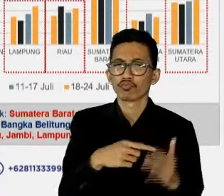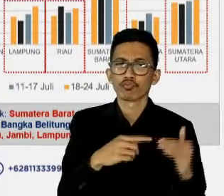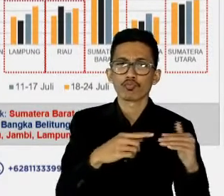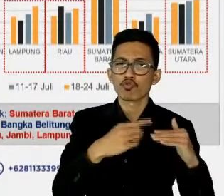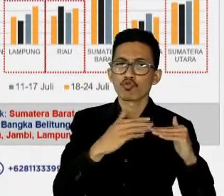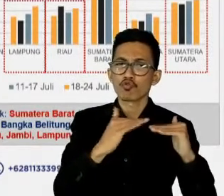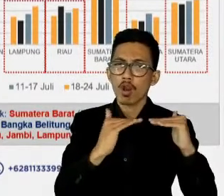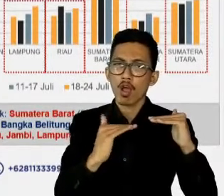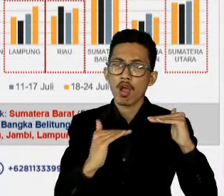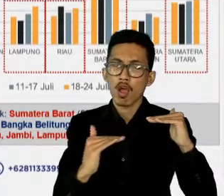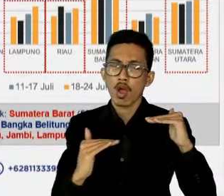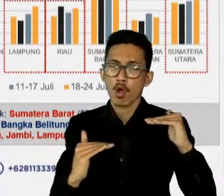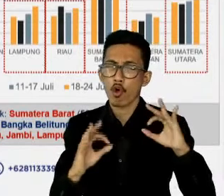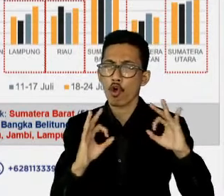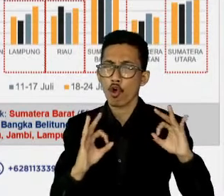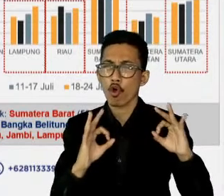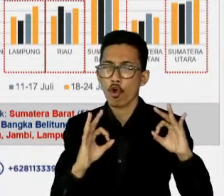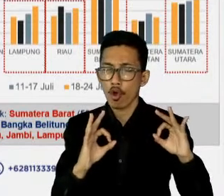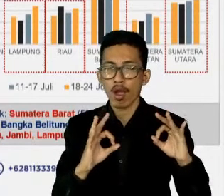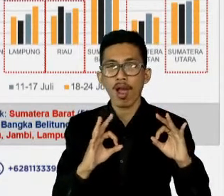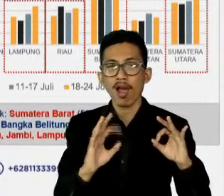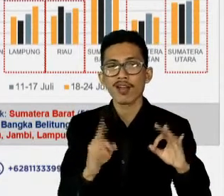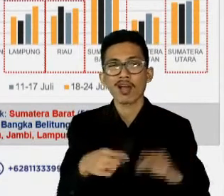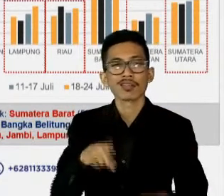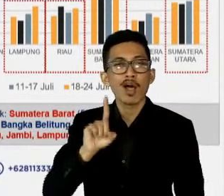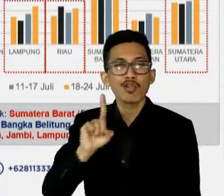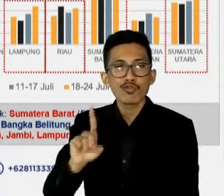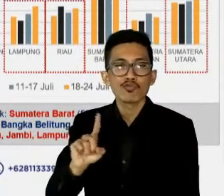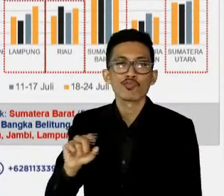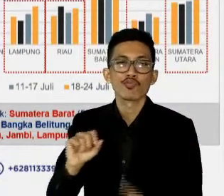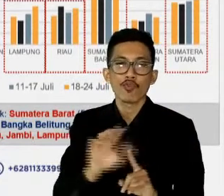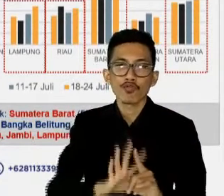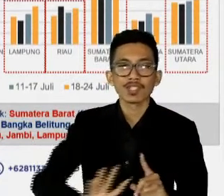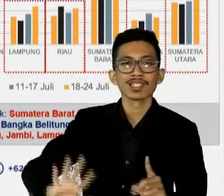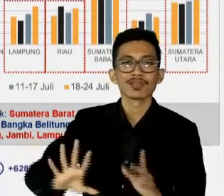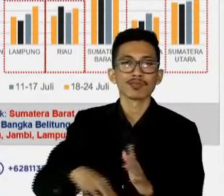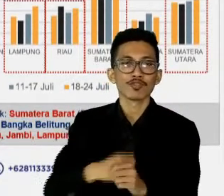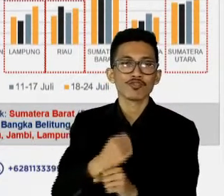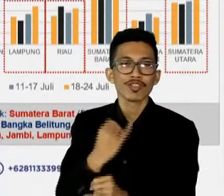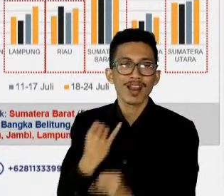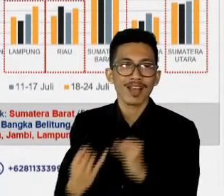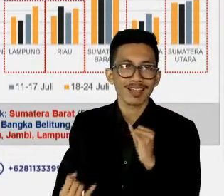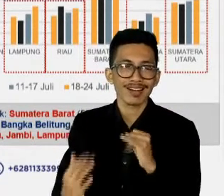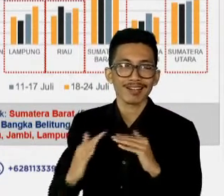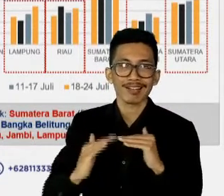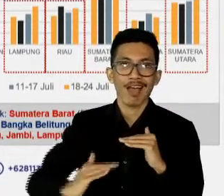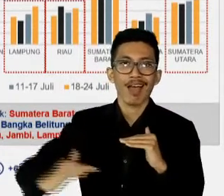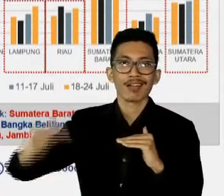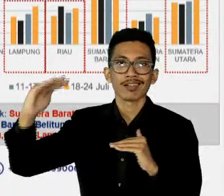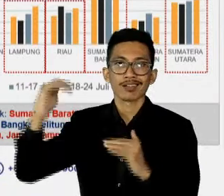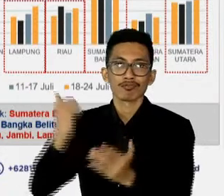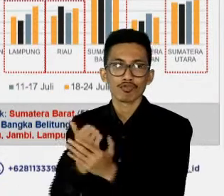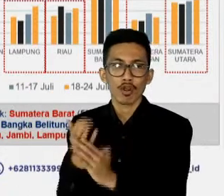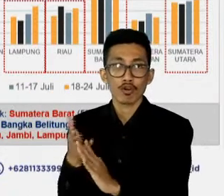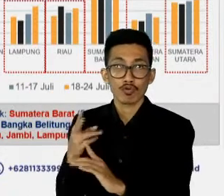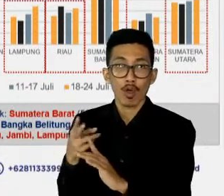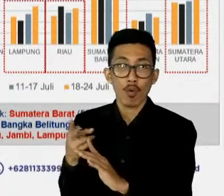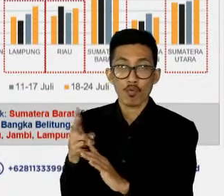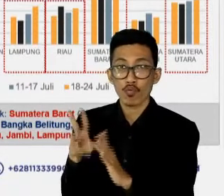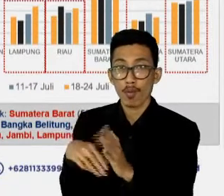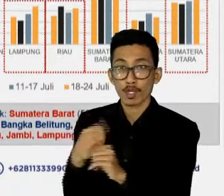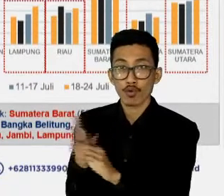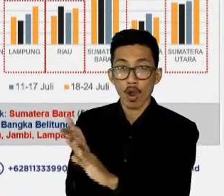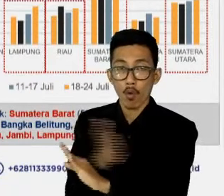works, gitu ya. Ini jalan, gitu. Tapi hanya ada satu provinsi yang ternyata di pekan terakhir naik. Padahal dua pekan berjalan ini udah sempat turun